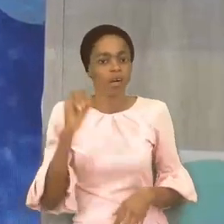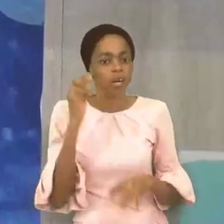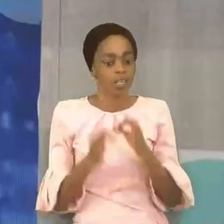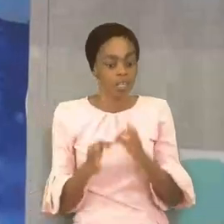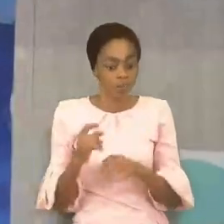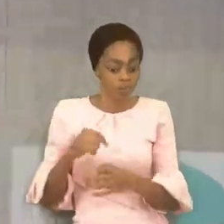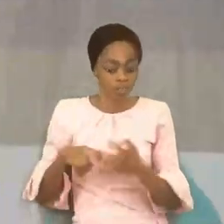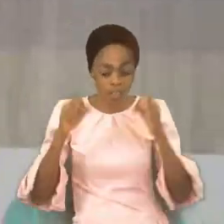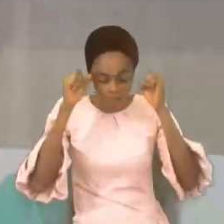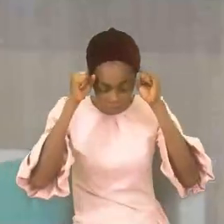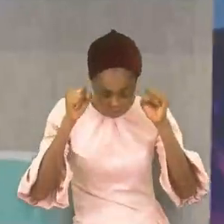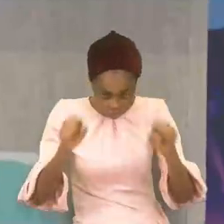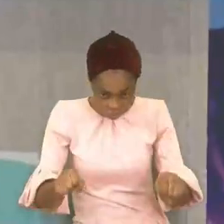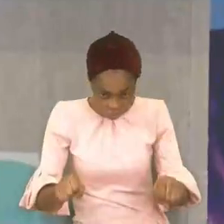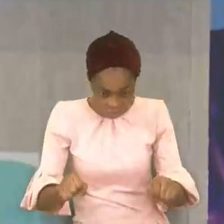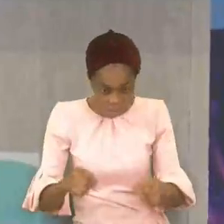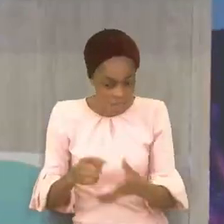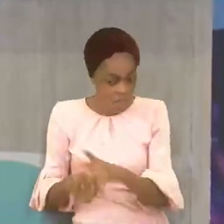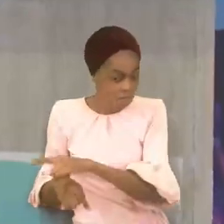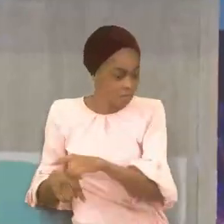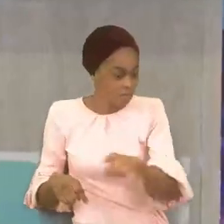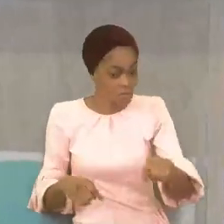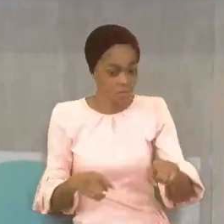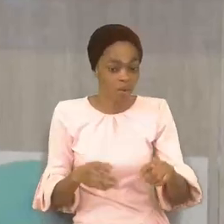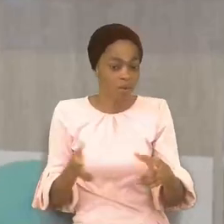Si un jour tombe,